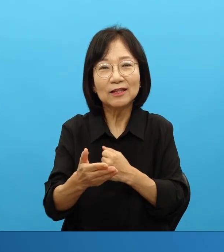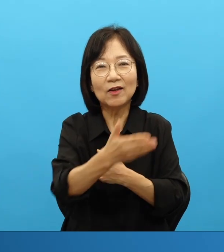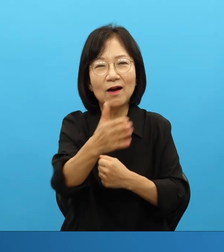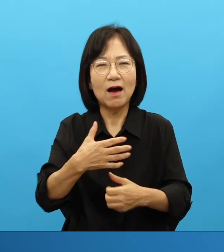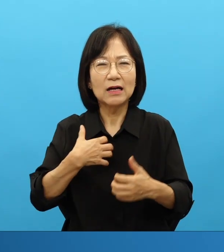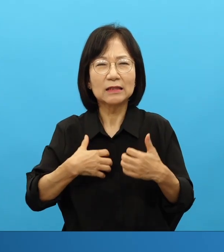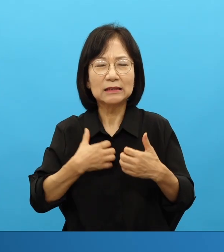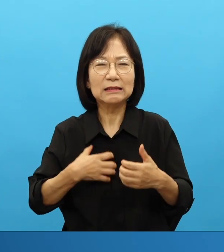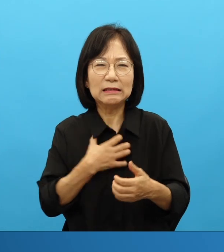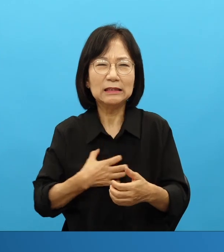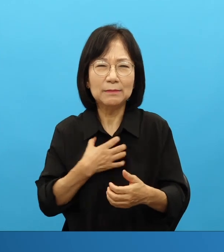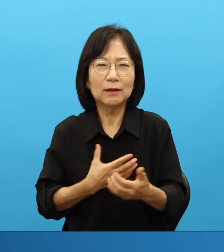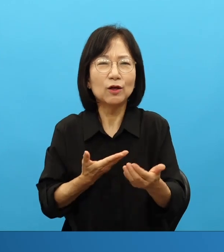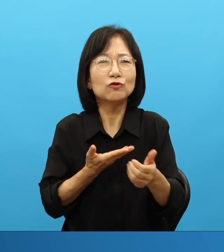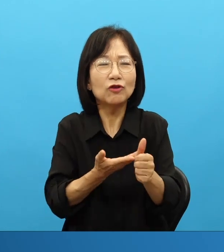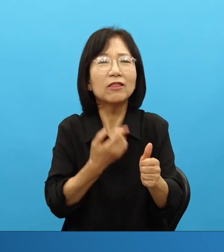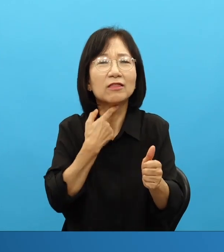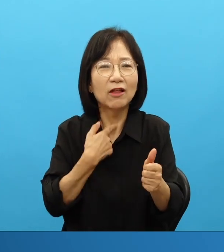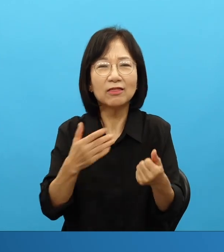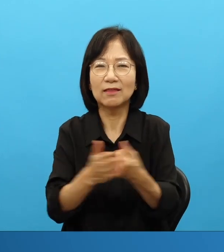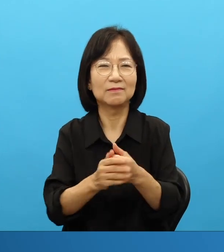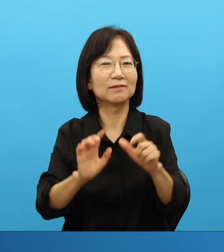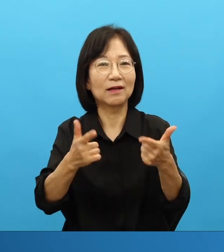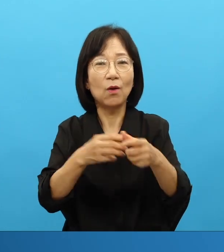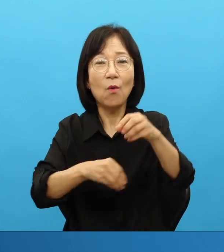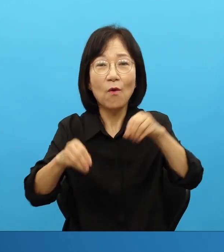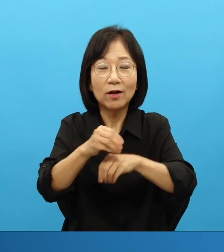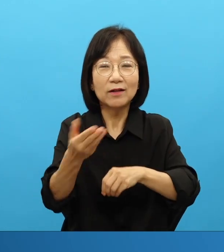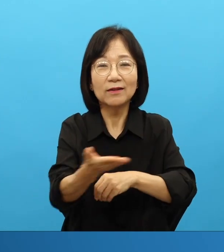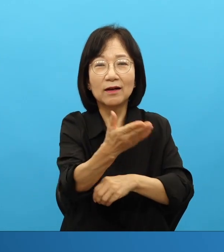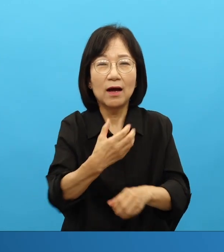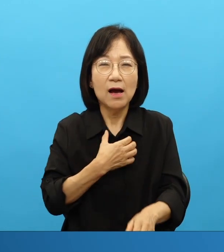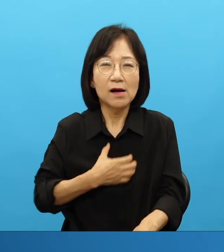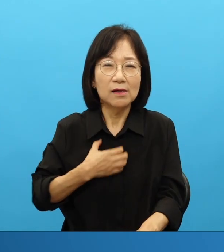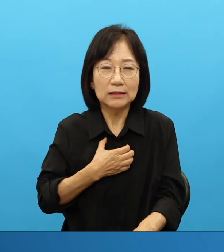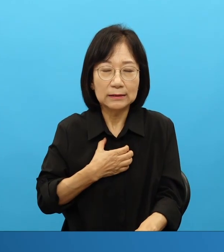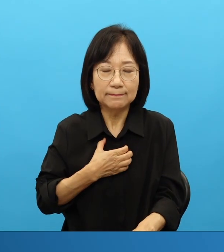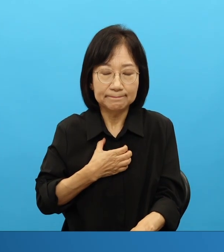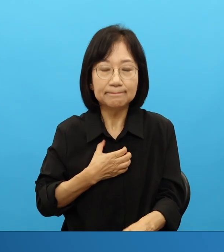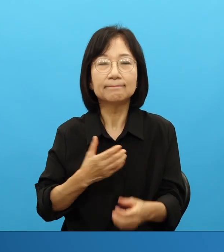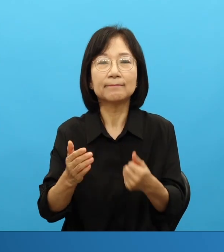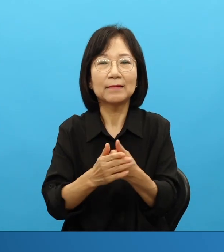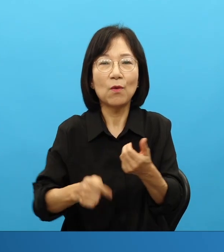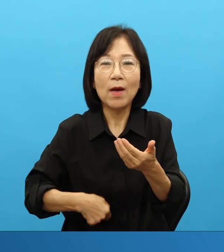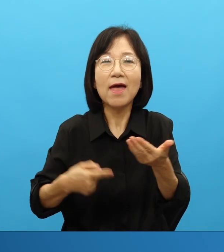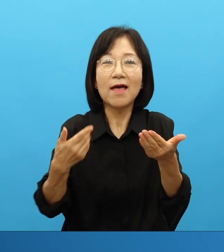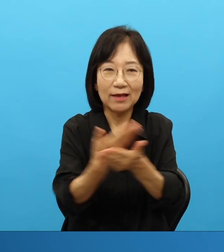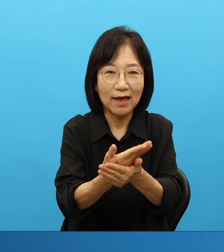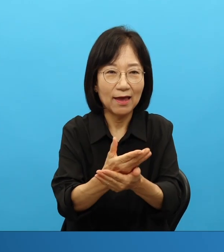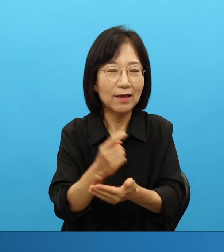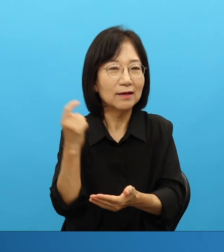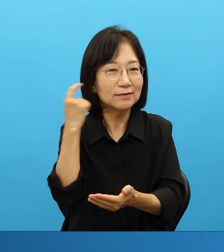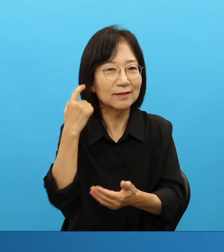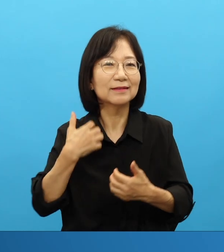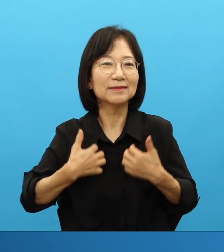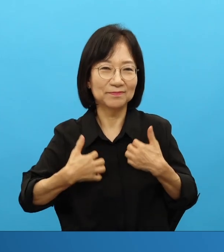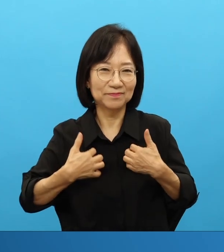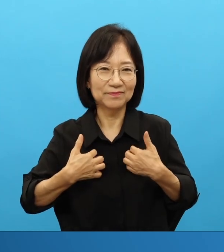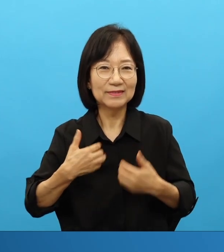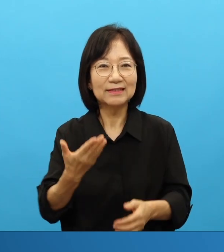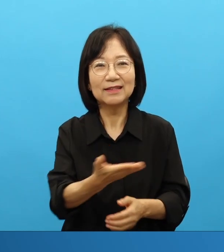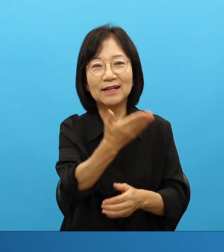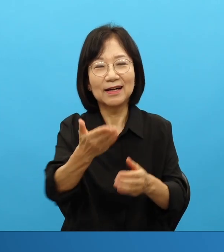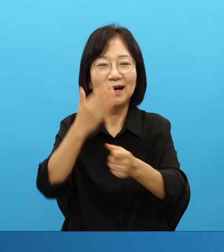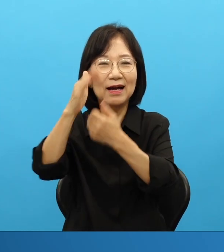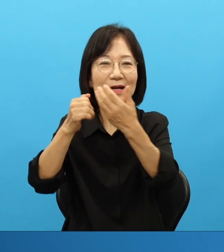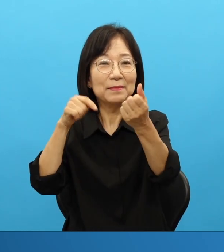너희로 근심하게 한 까닭이 아니요 도리어 너희가 근심함으로 회개함에 이른 까닭이라. 너희가